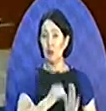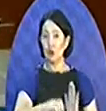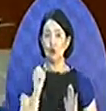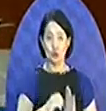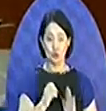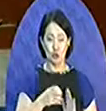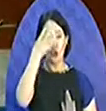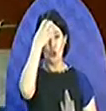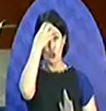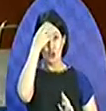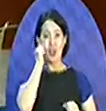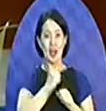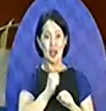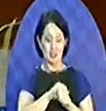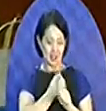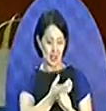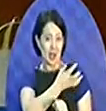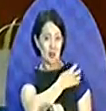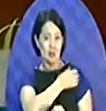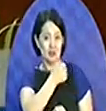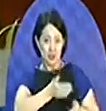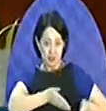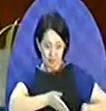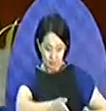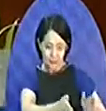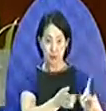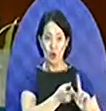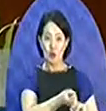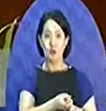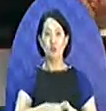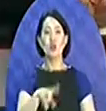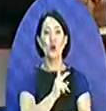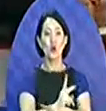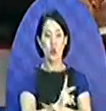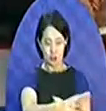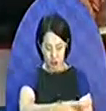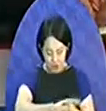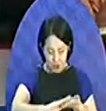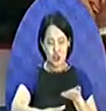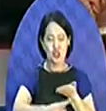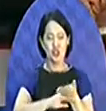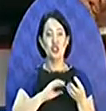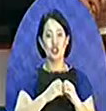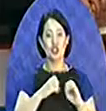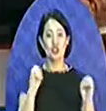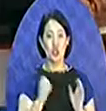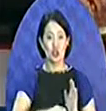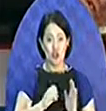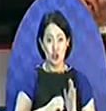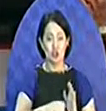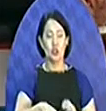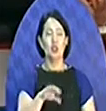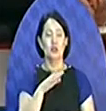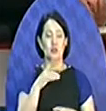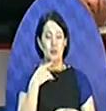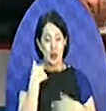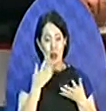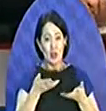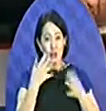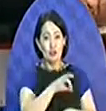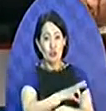төрийн албыг хариуцлагажуулахад чиглэсэн хуулийн шинчиллийг хийх ёстой гэсэн байр сууриас төслийг санаачилсан гишүүд хандаж байна. За